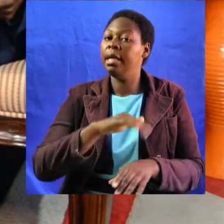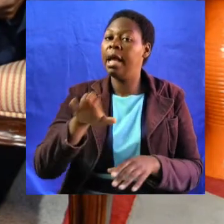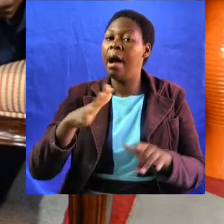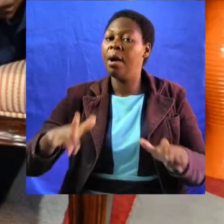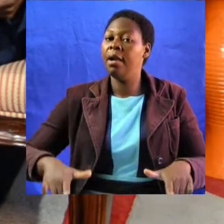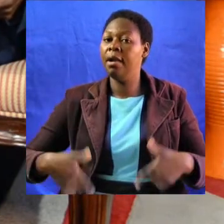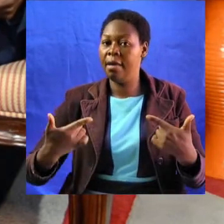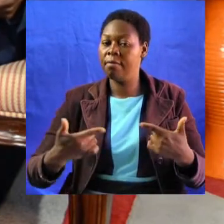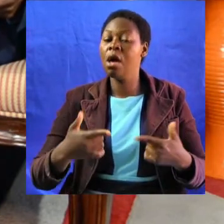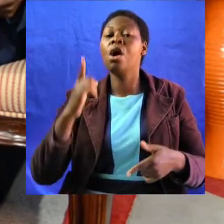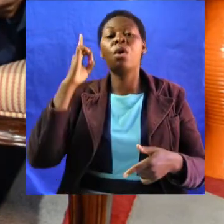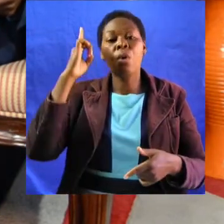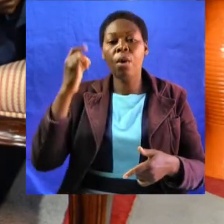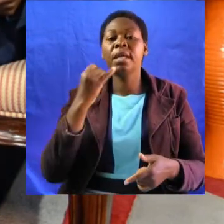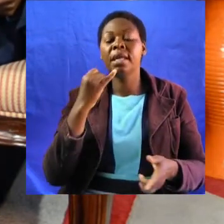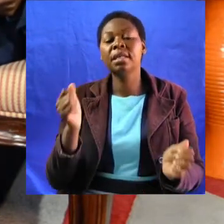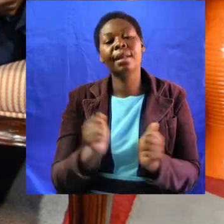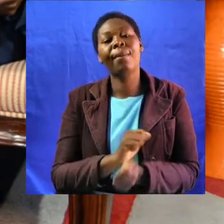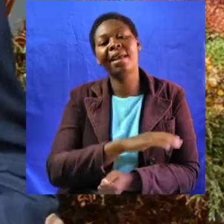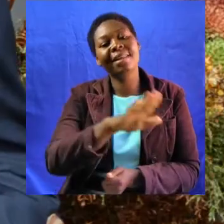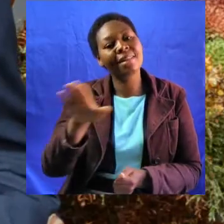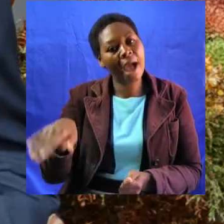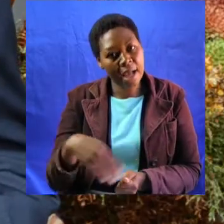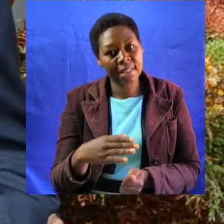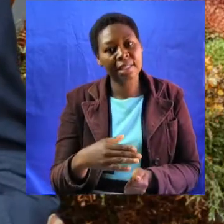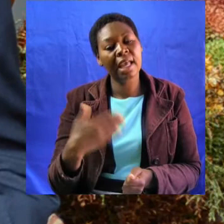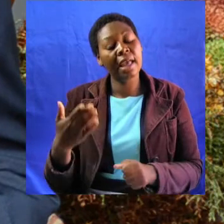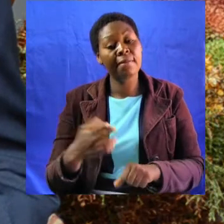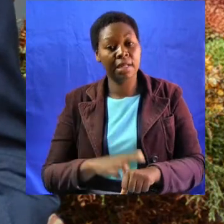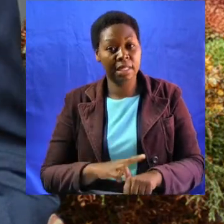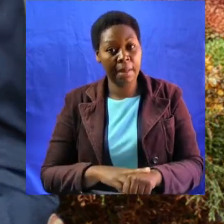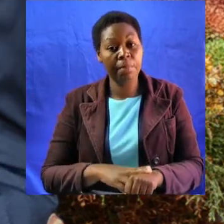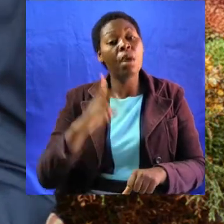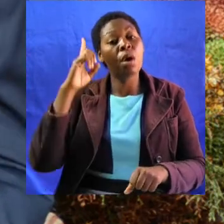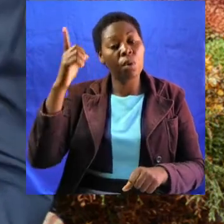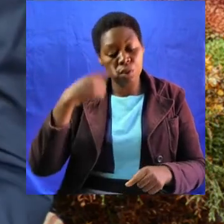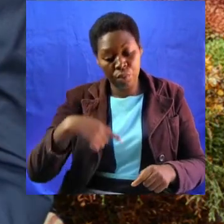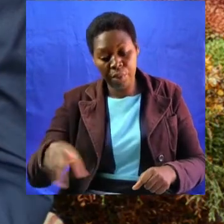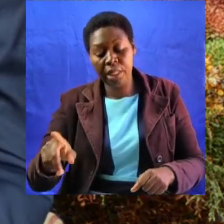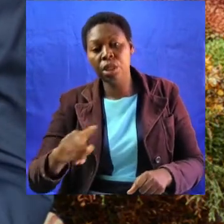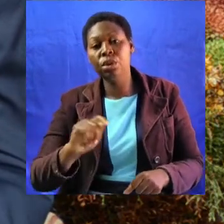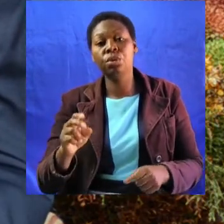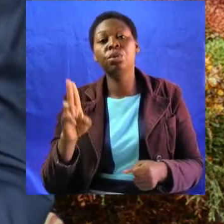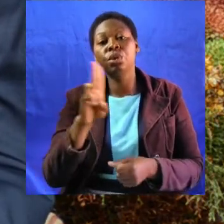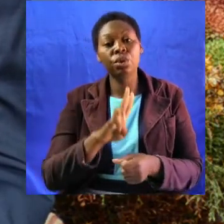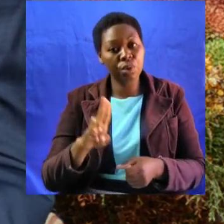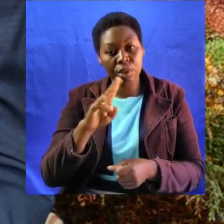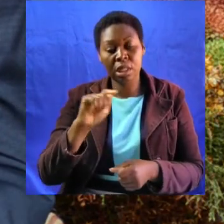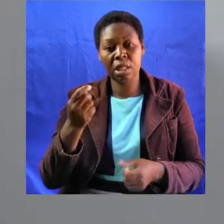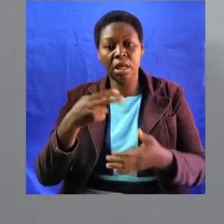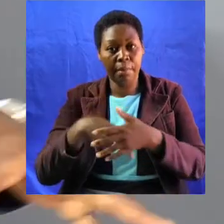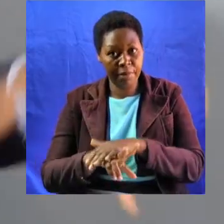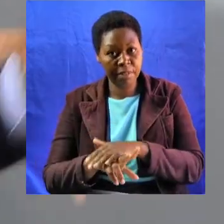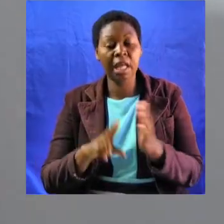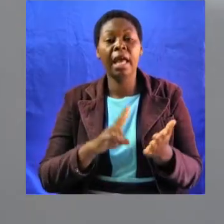kona yaanosiya. Ehe. Uku uku akaenda achinoshandisa vaprofita. Ehe. Uku Gabriel ari kurwisa wokuparasa. Ehe, uku ari kuenda